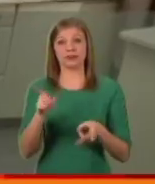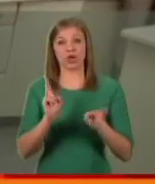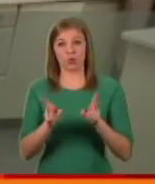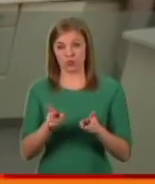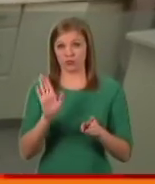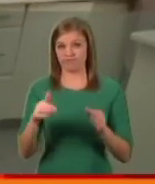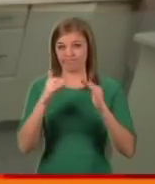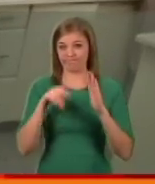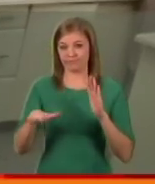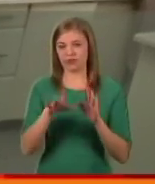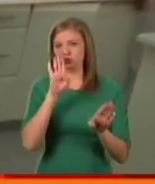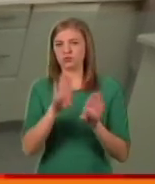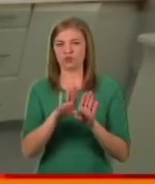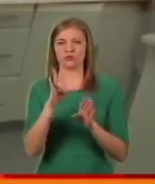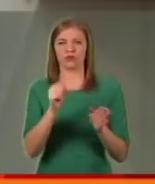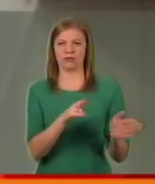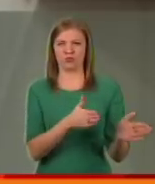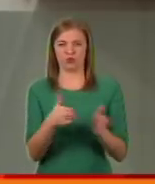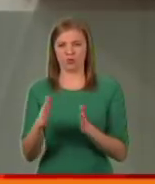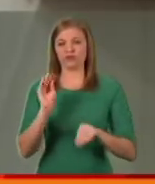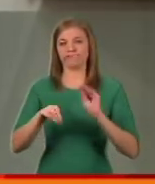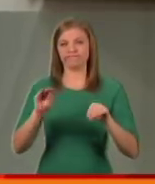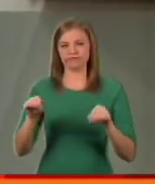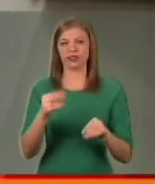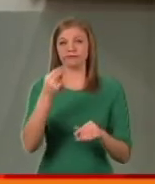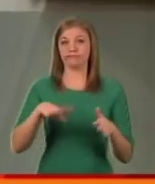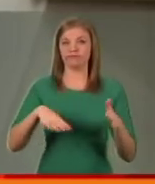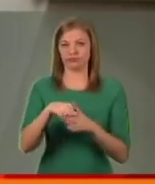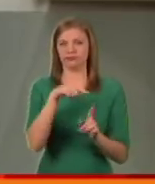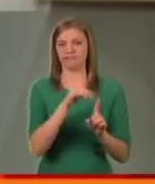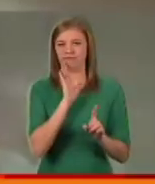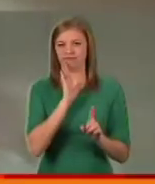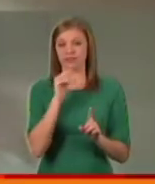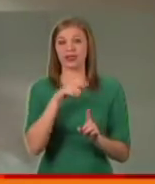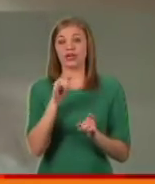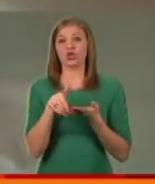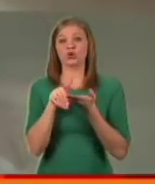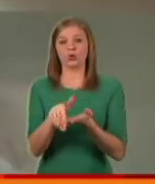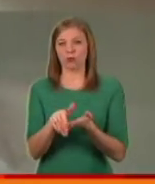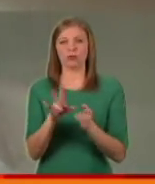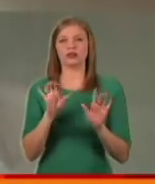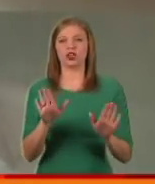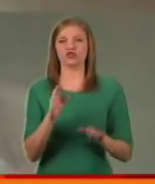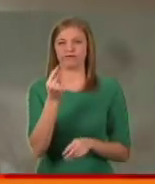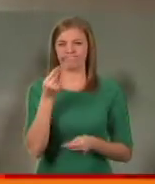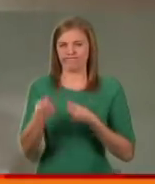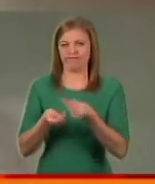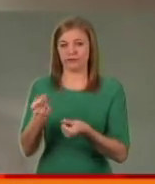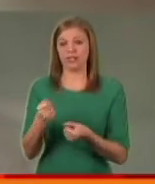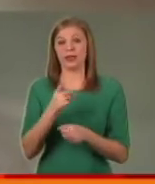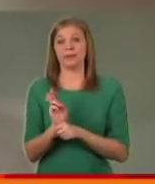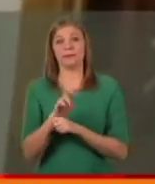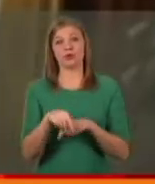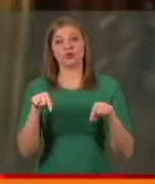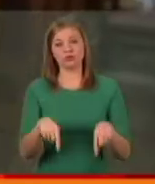в притулкові, радше схожому на гуртожиток, облаштована коштом Наталії Мазур. І допомагає вона не лише фінансово.